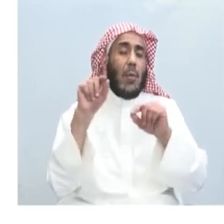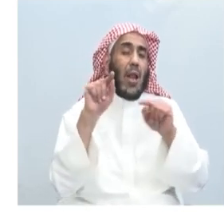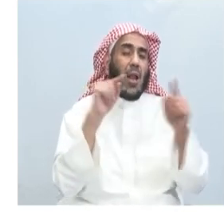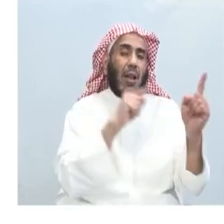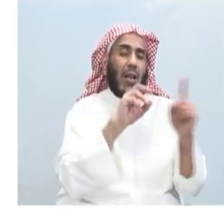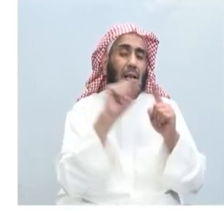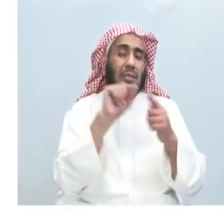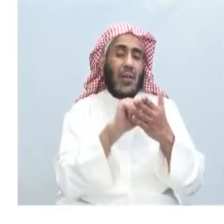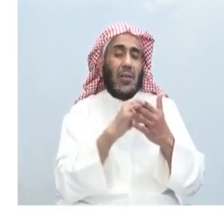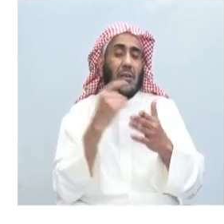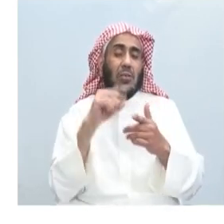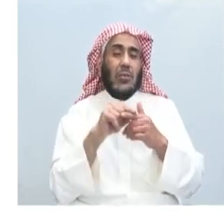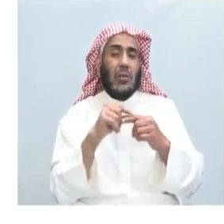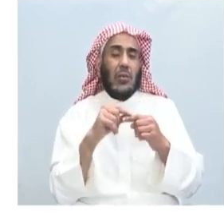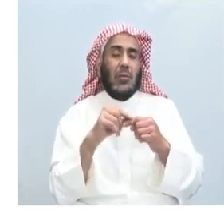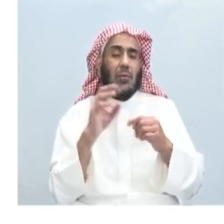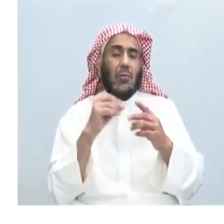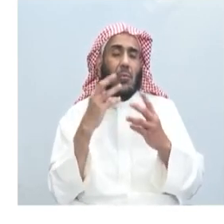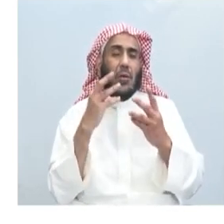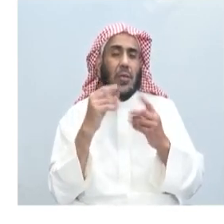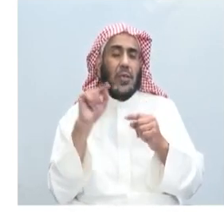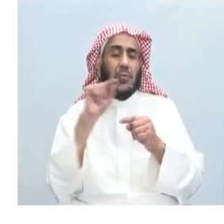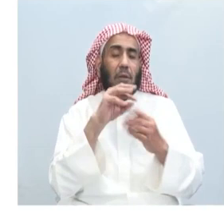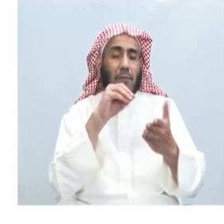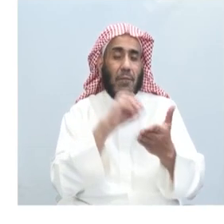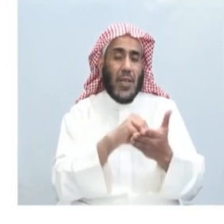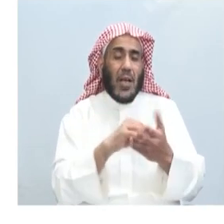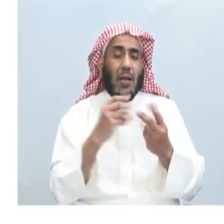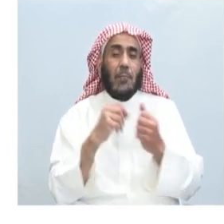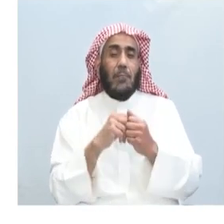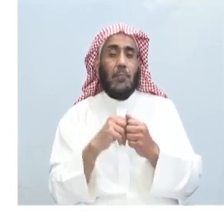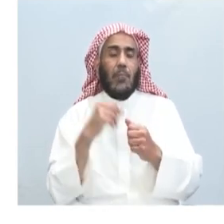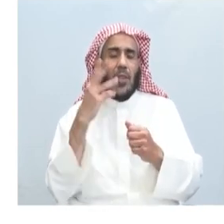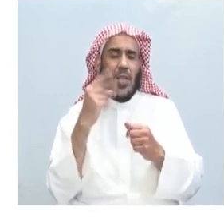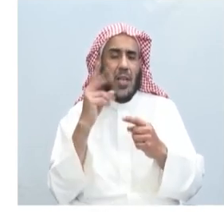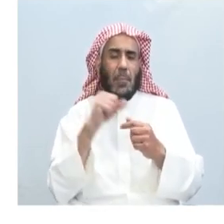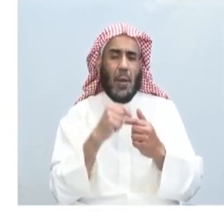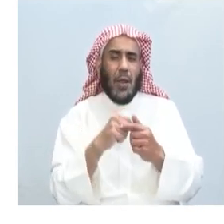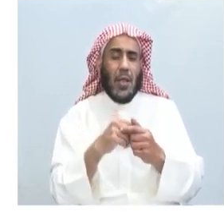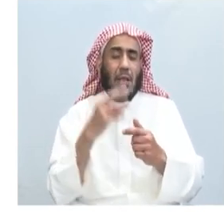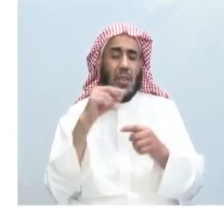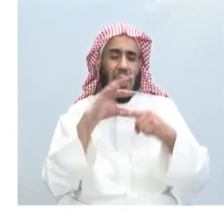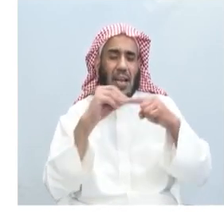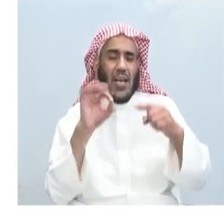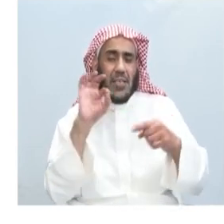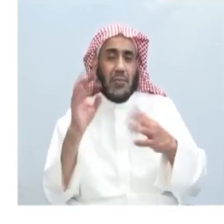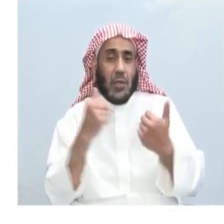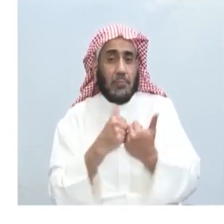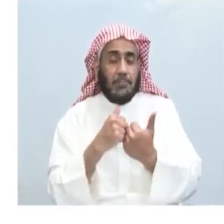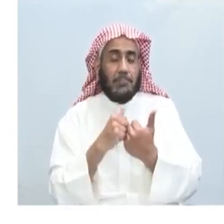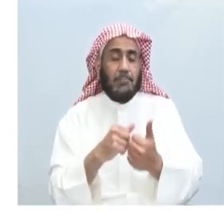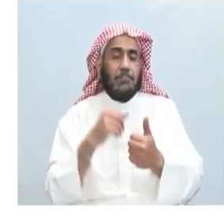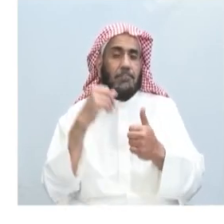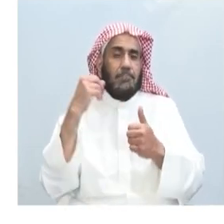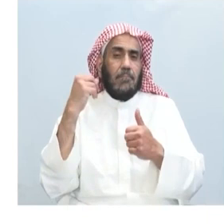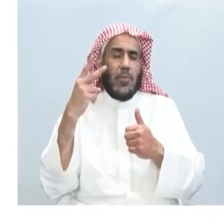الموجوده في 10 اس ا هي مقابل الاصفار الموجوده في الرقم اثنين قلنا هو عباره عن 2 ناقص صفر سيعطيني 2